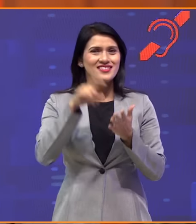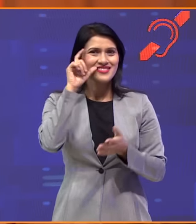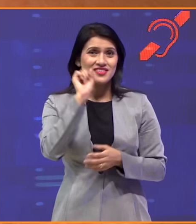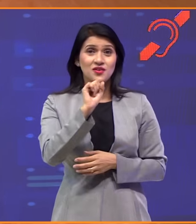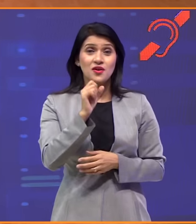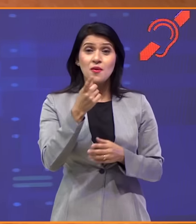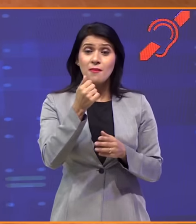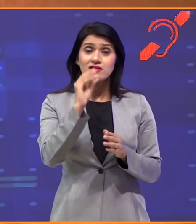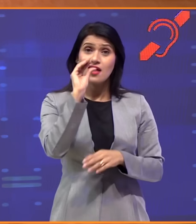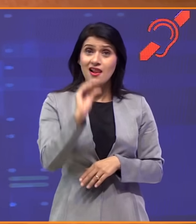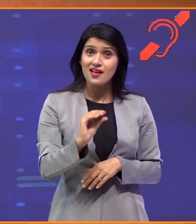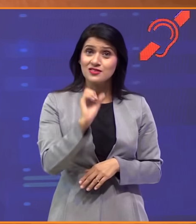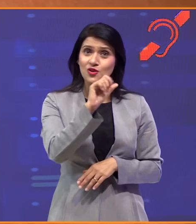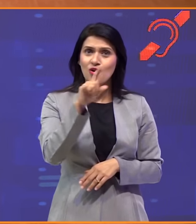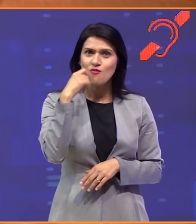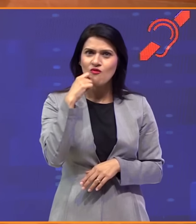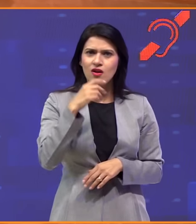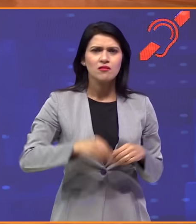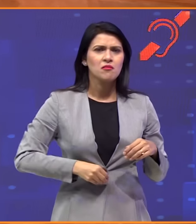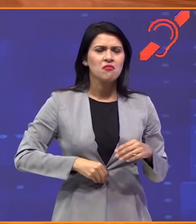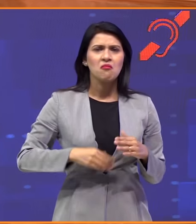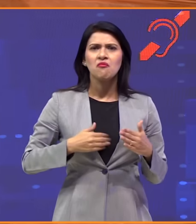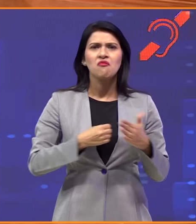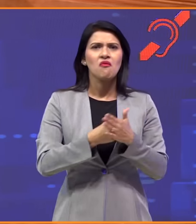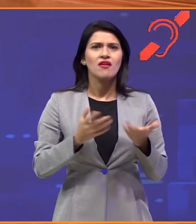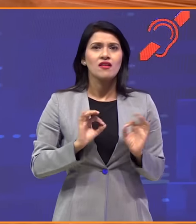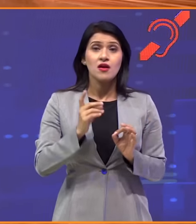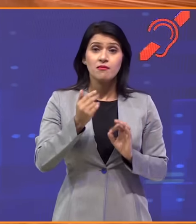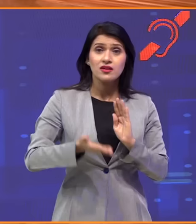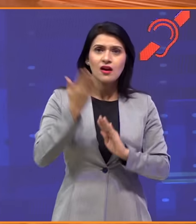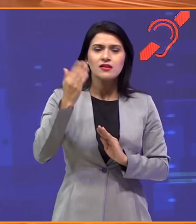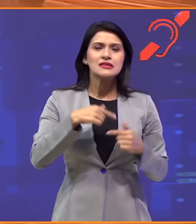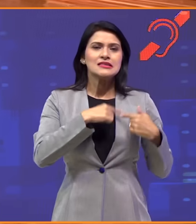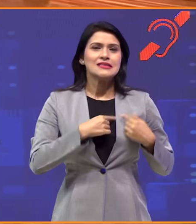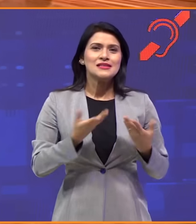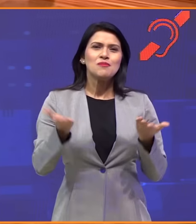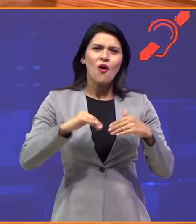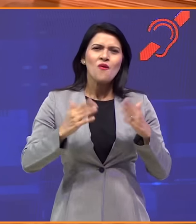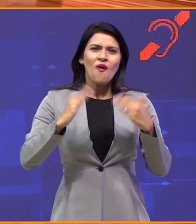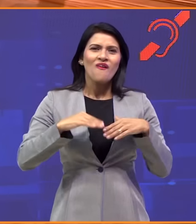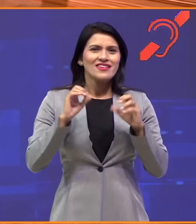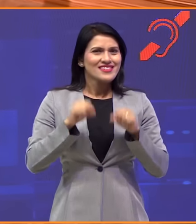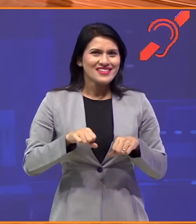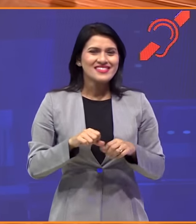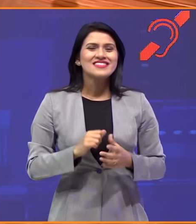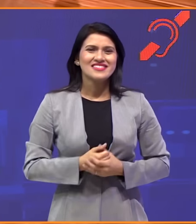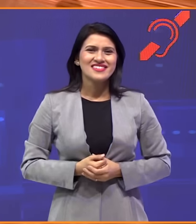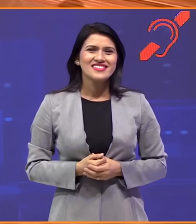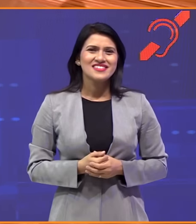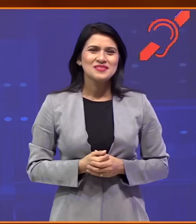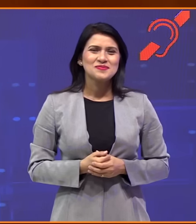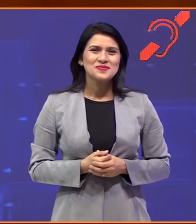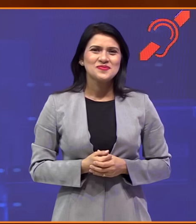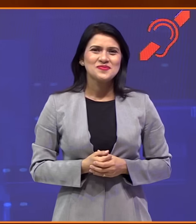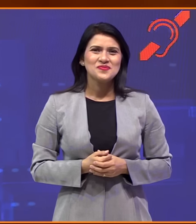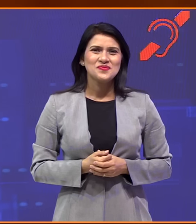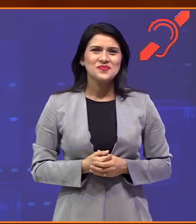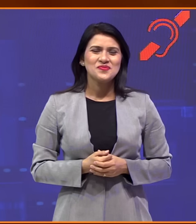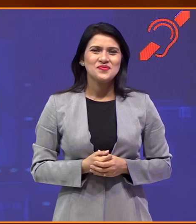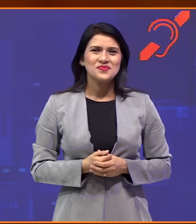पैसा कम हो तो पेट नहीं भरता पैसा ज्यादा हो तो दिल नहीं भरता है हां अ